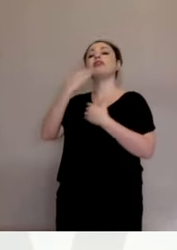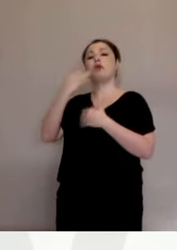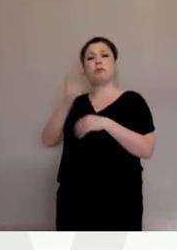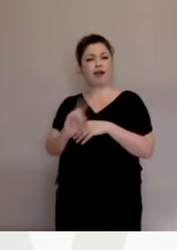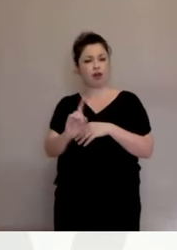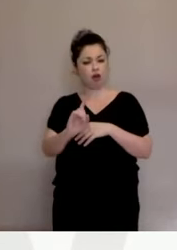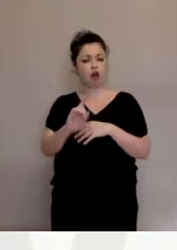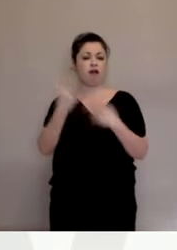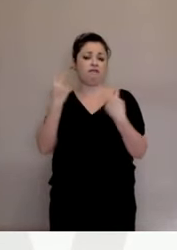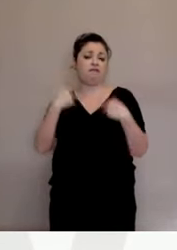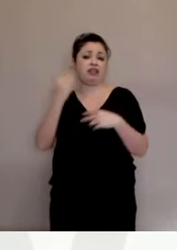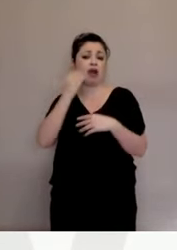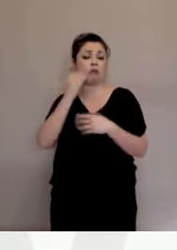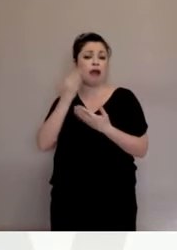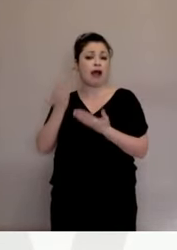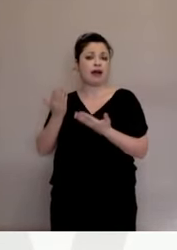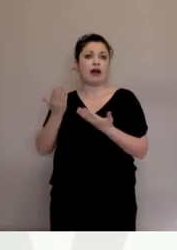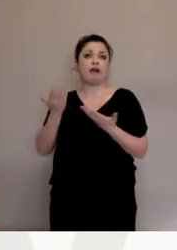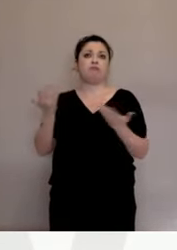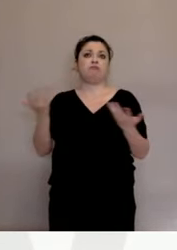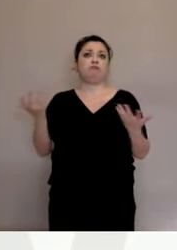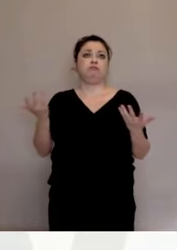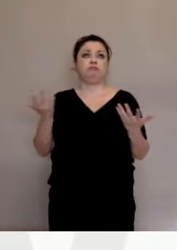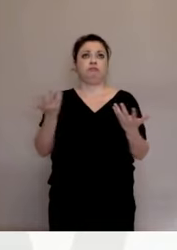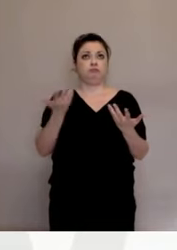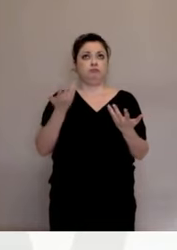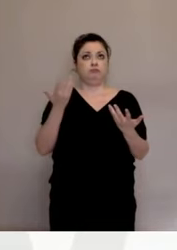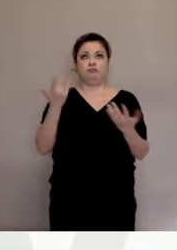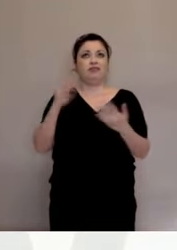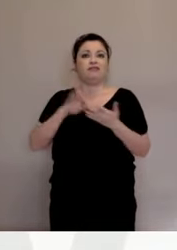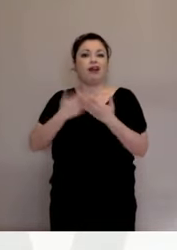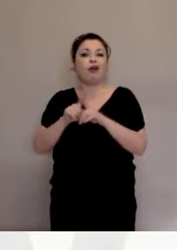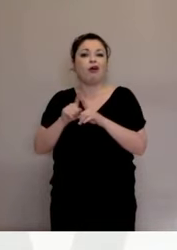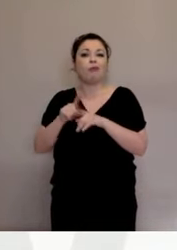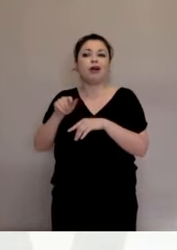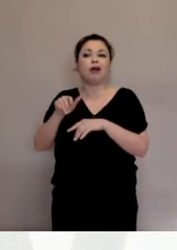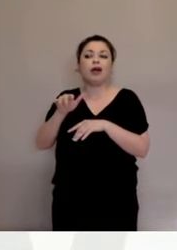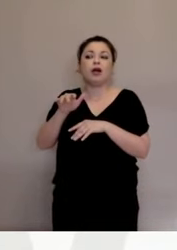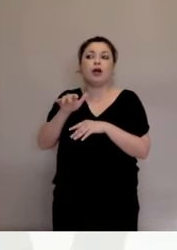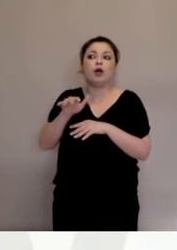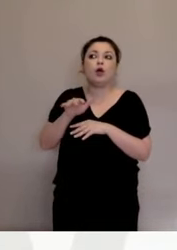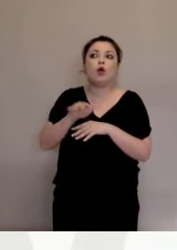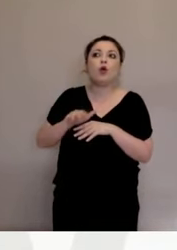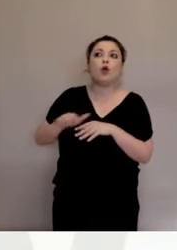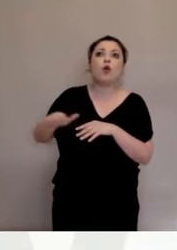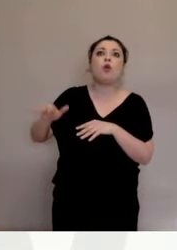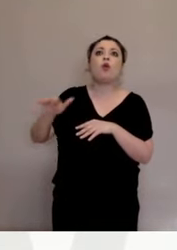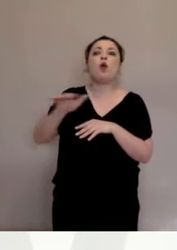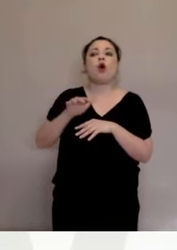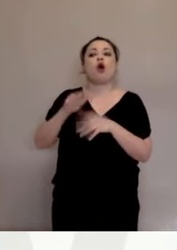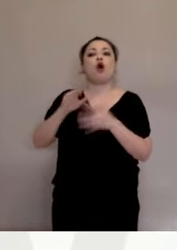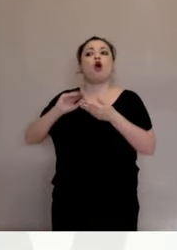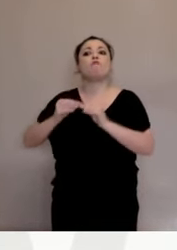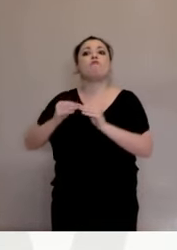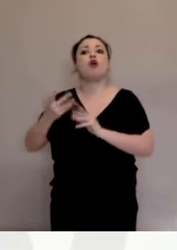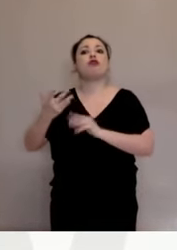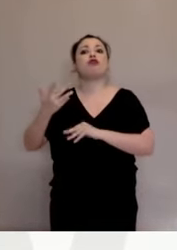La vita umana è il luogo o il modo di esistere dove